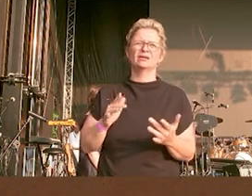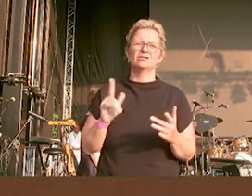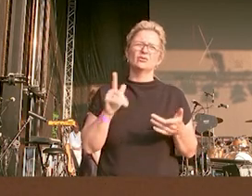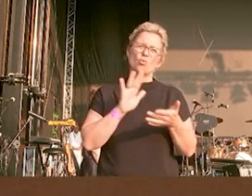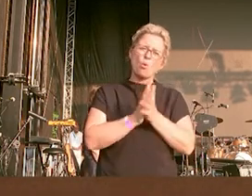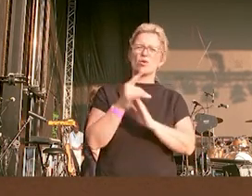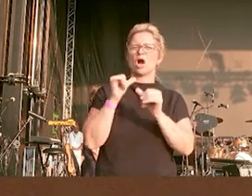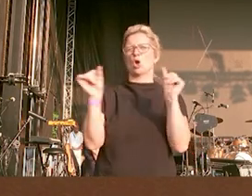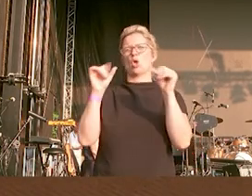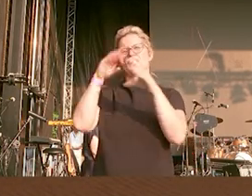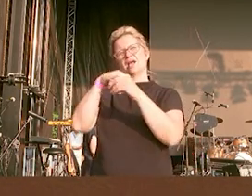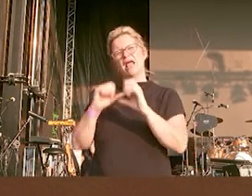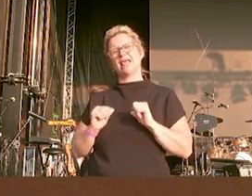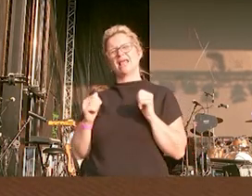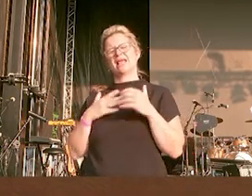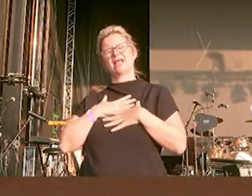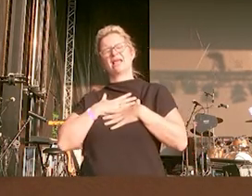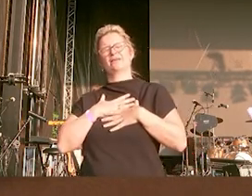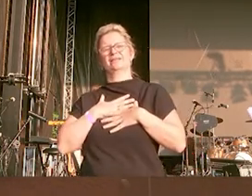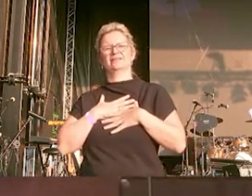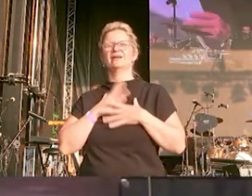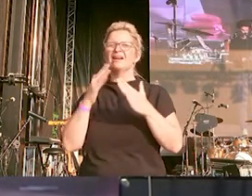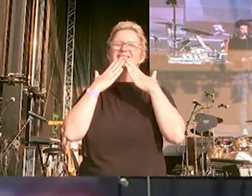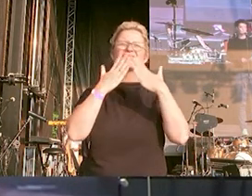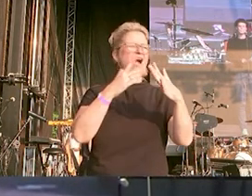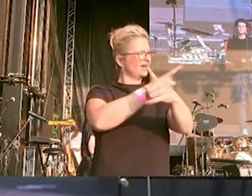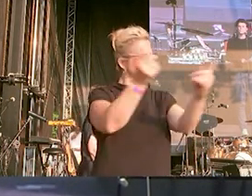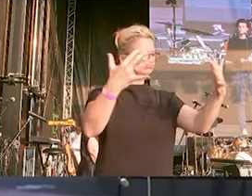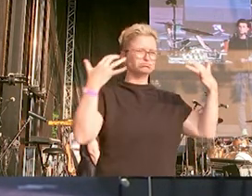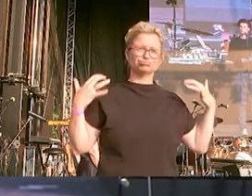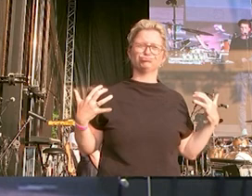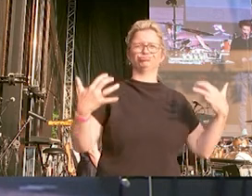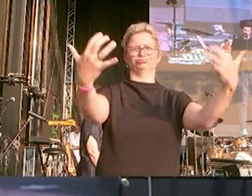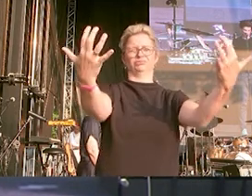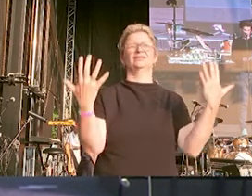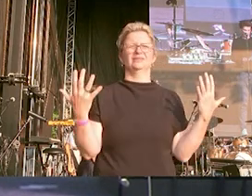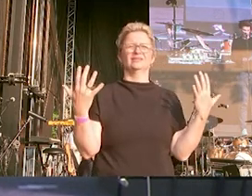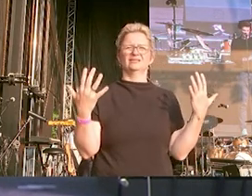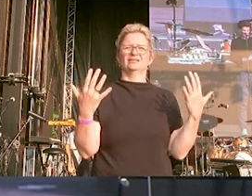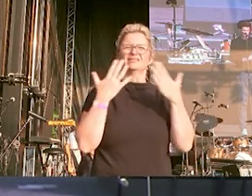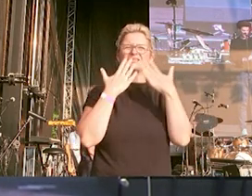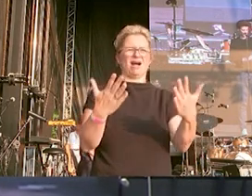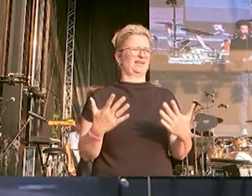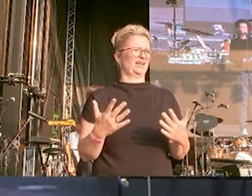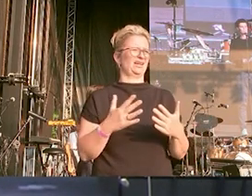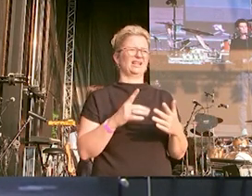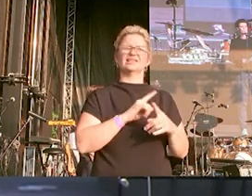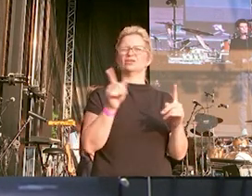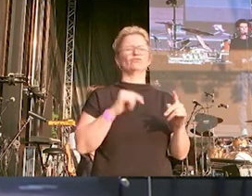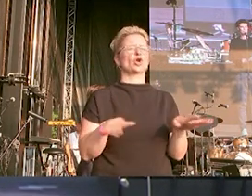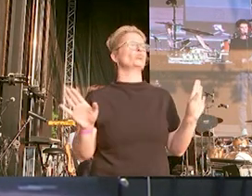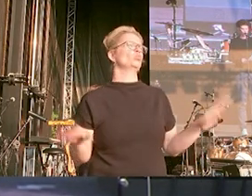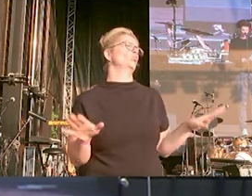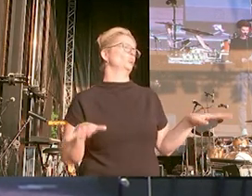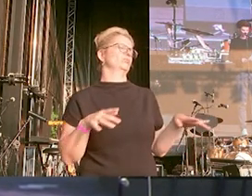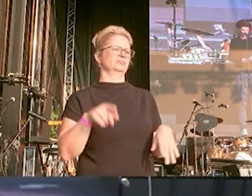zu lieben. Danke, dass ihr alle gekommen seid, dass ihr euch nicht habt abhalten lassen von